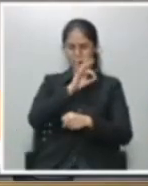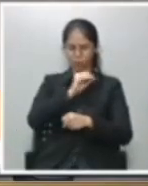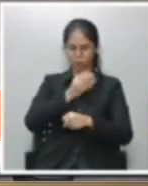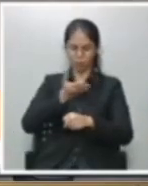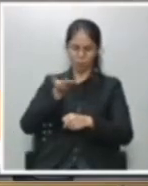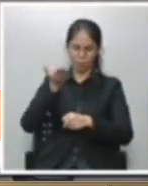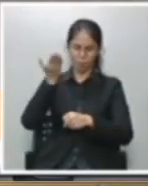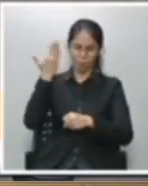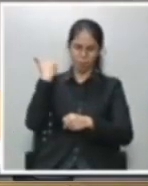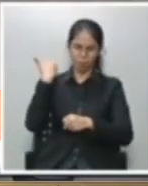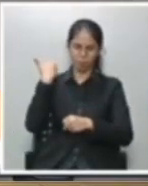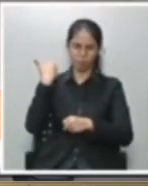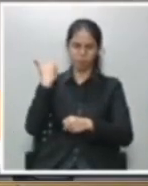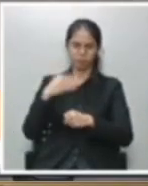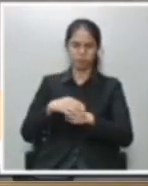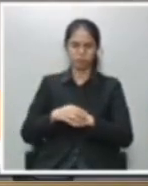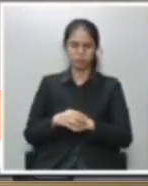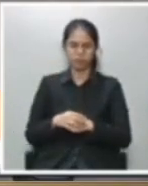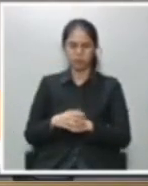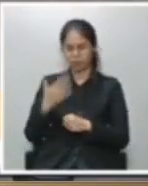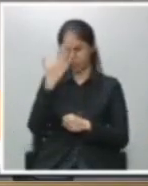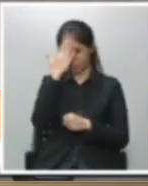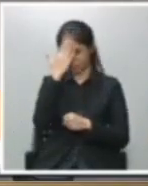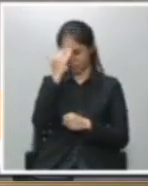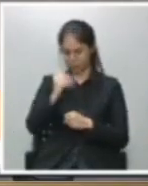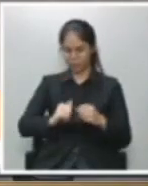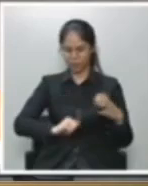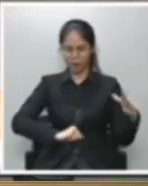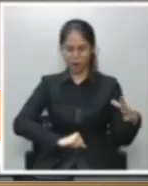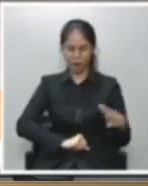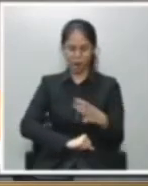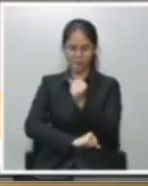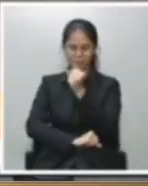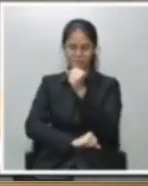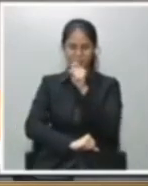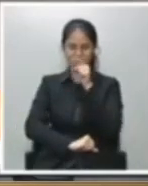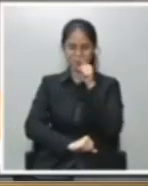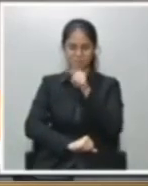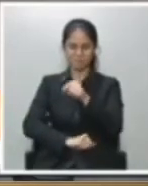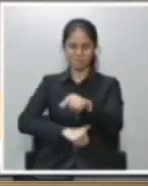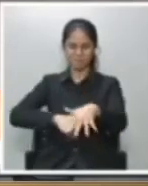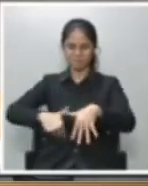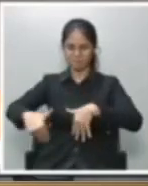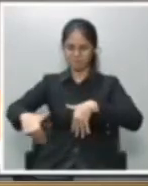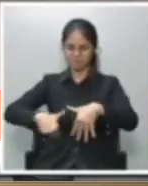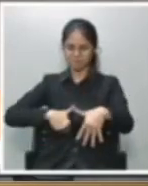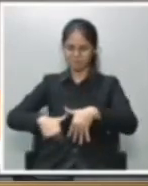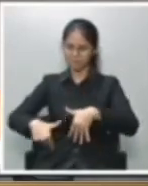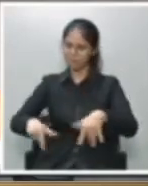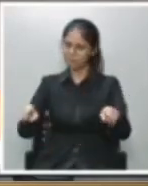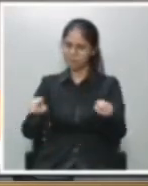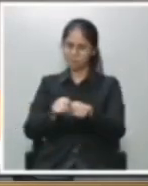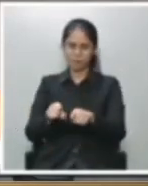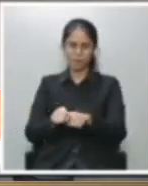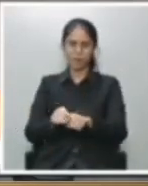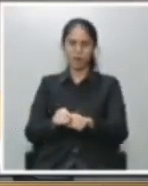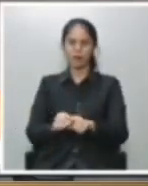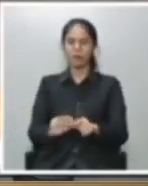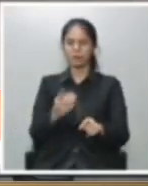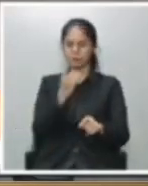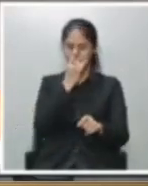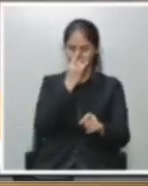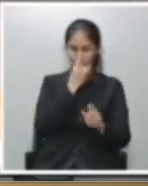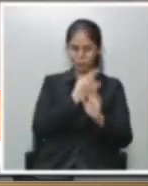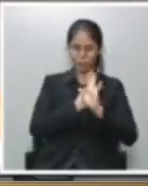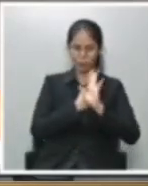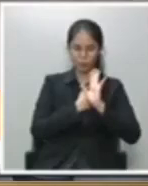ราะอะไรครับเพราะว่าอำนาจอธิปไตยมาจากประชาชนเหมือนโตโยต้ามาจากญี่ปุ่นใครซื้อมาก็เป็นสมบัติของคนนั้น